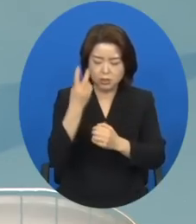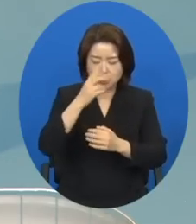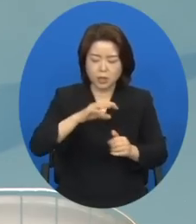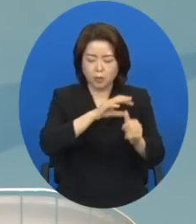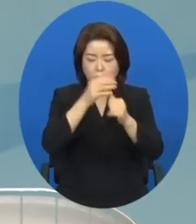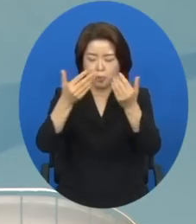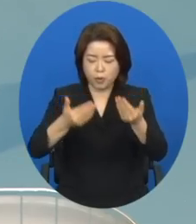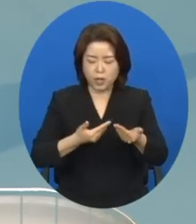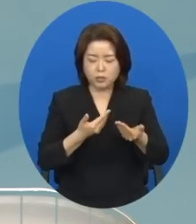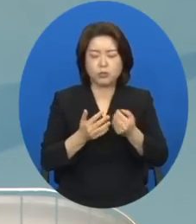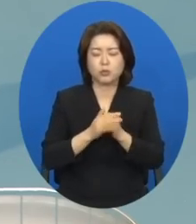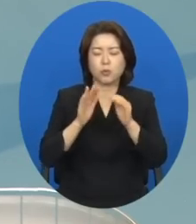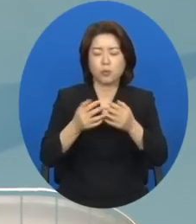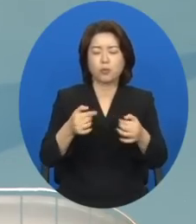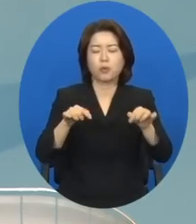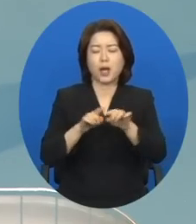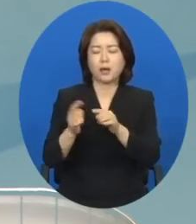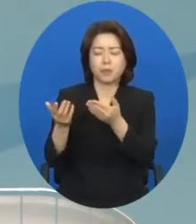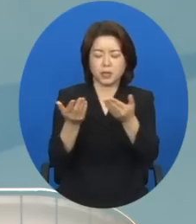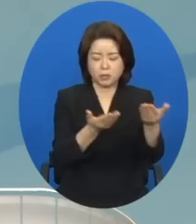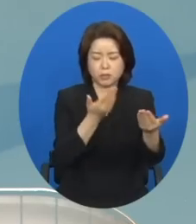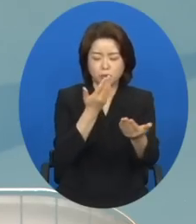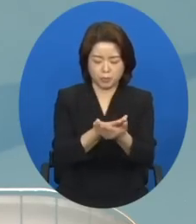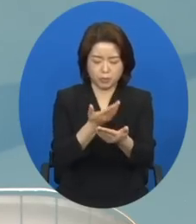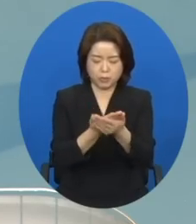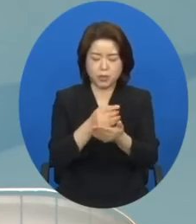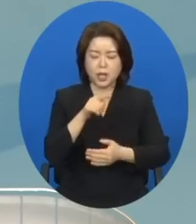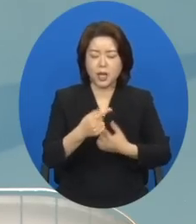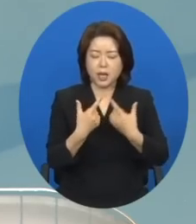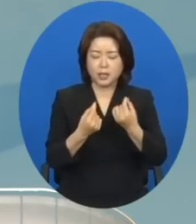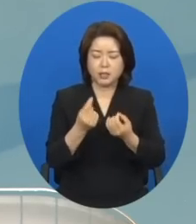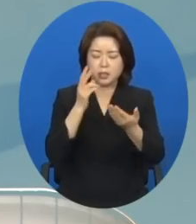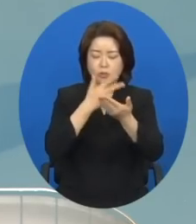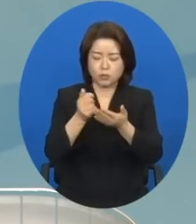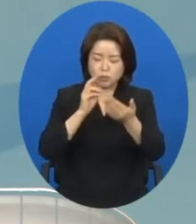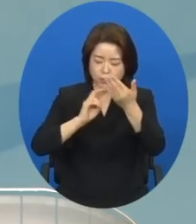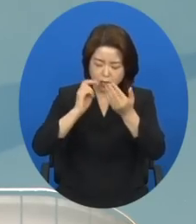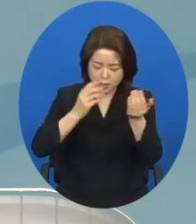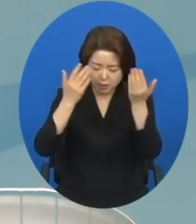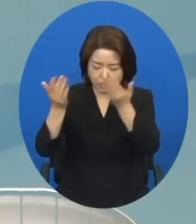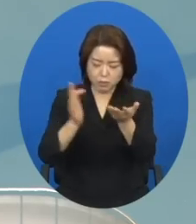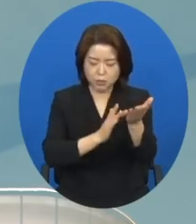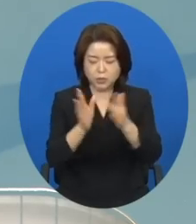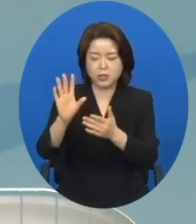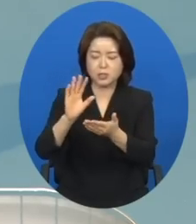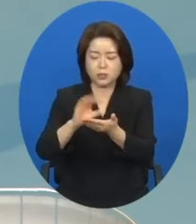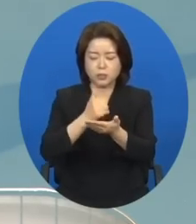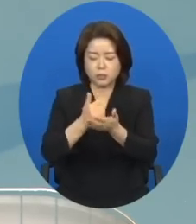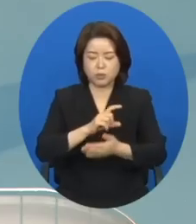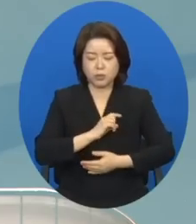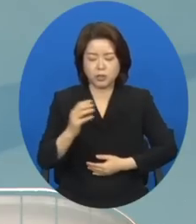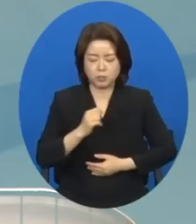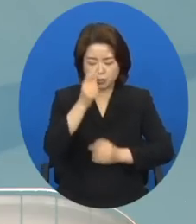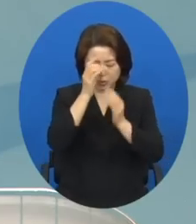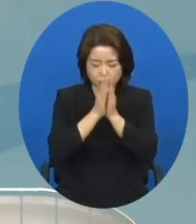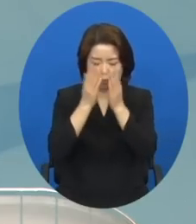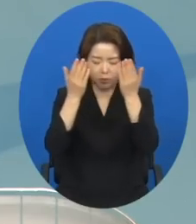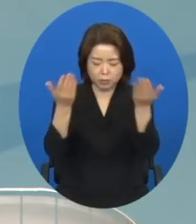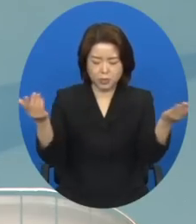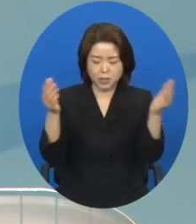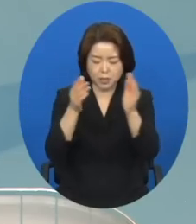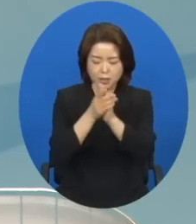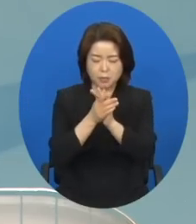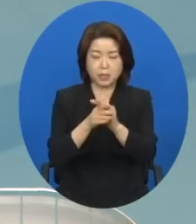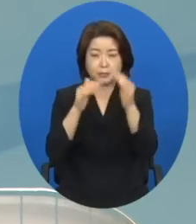주시며 오늘도 함께하여 주옵소서. 그렇게 하실 주님을 찬양하며 예수님의 이름으로 기도드립니다. 아멘. 우리 다